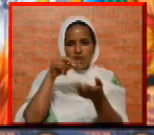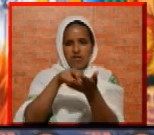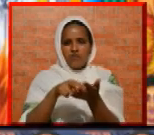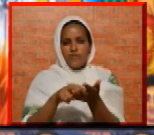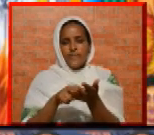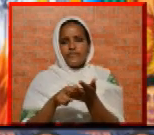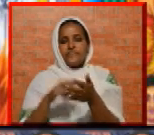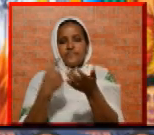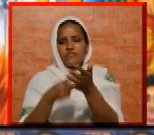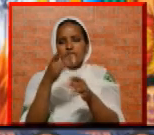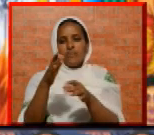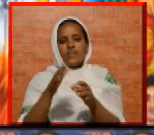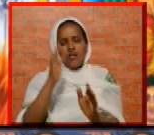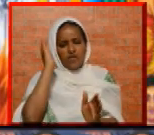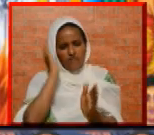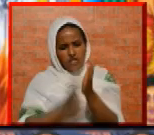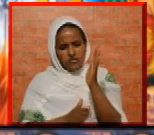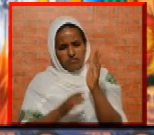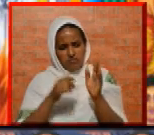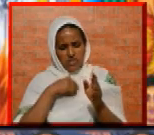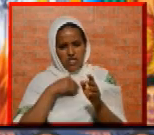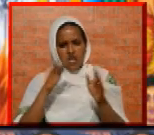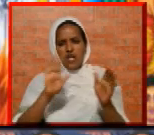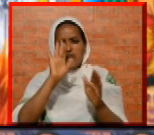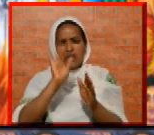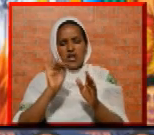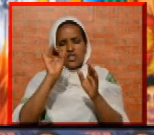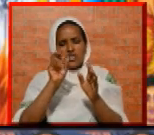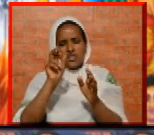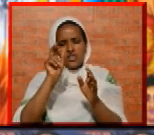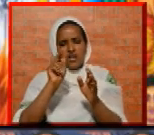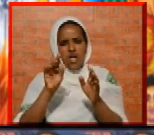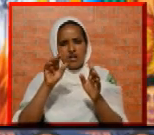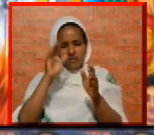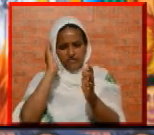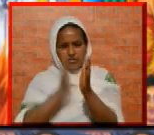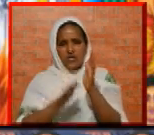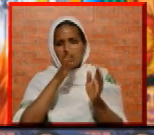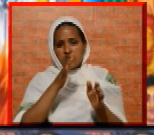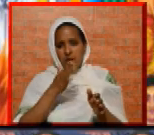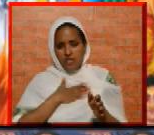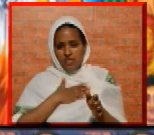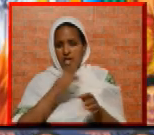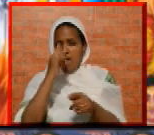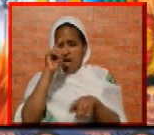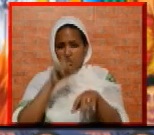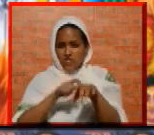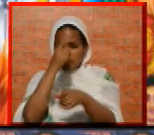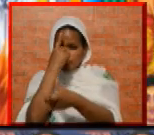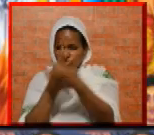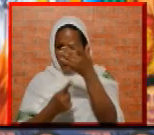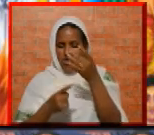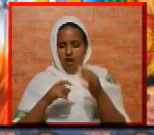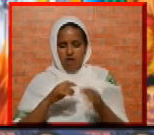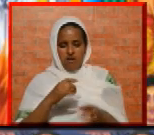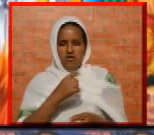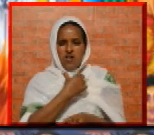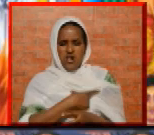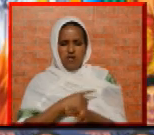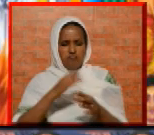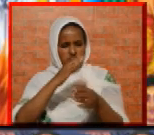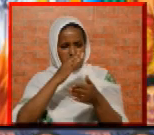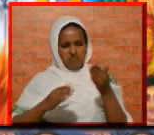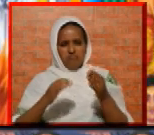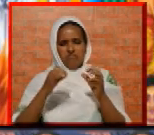ነበር ጥብኬም ንፈጽም ገድለነ ወስማነ እምዝ ዳግመይ ንመውት እናቴ አንድ ጊዜ ብቻ